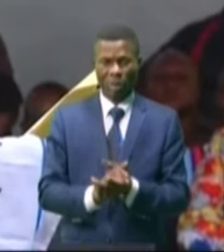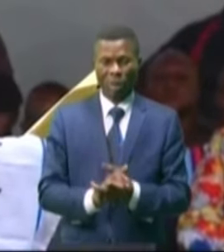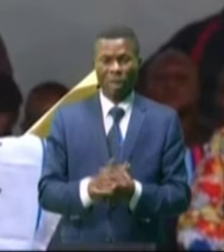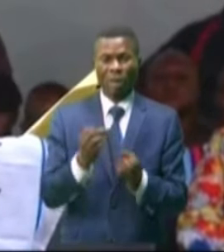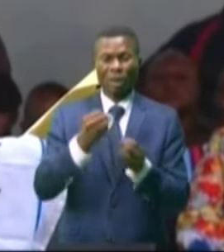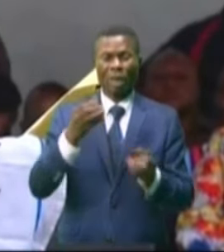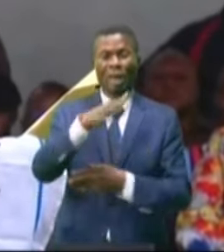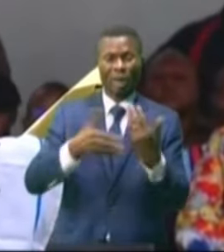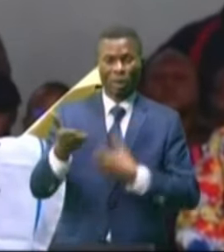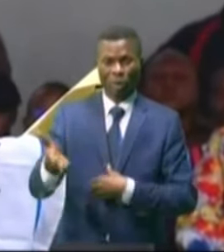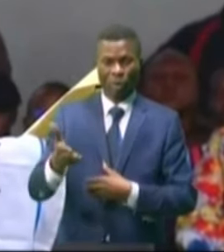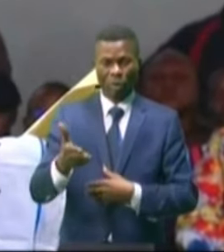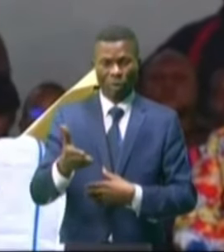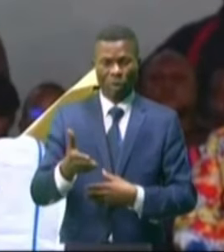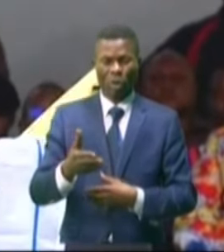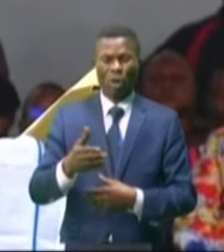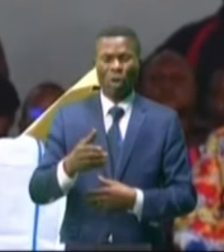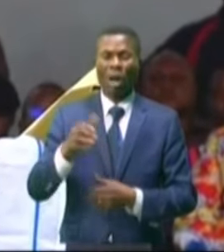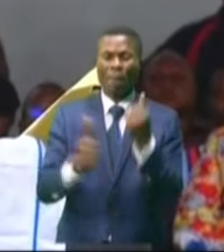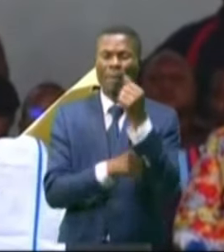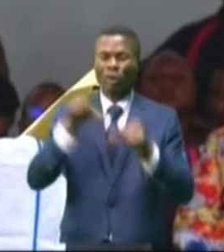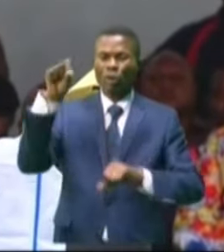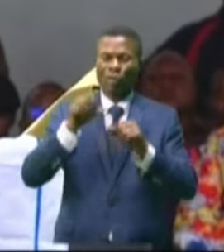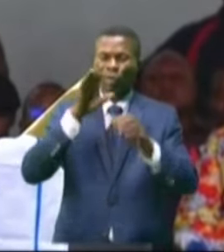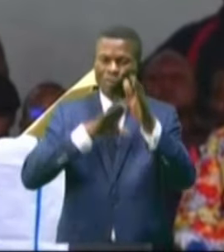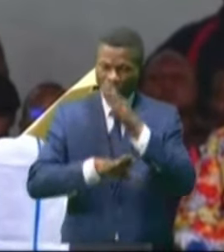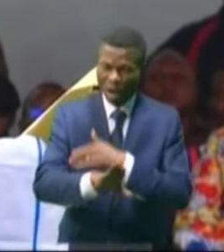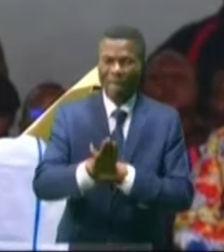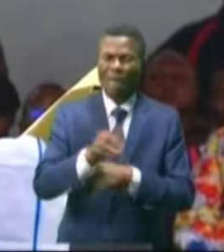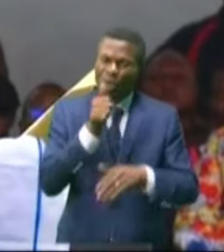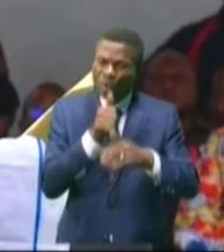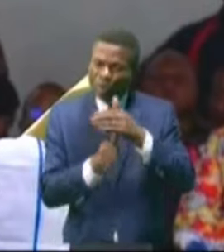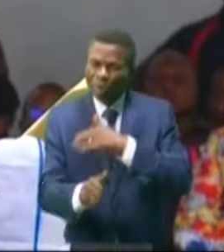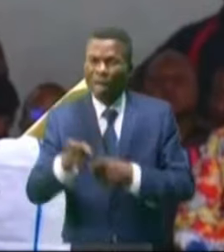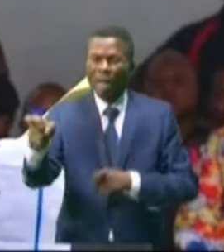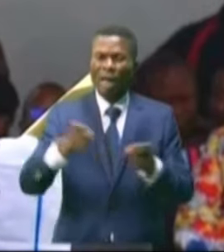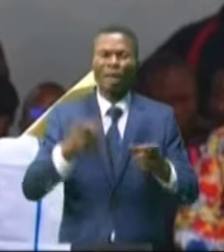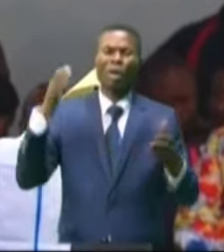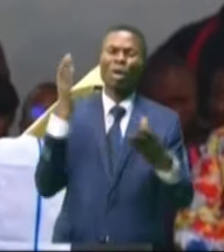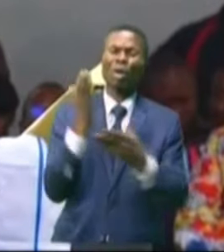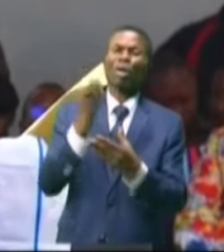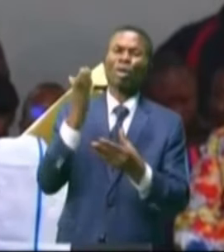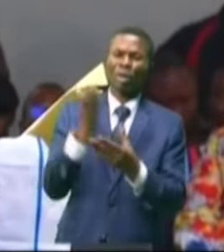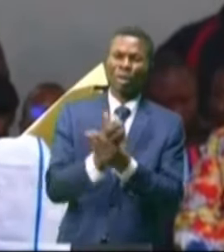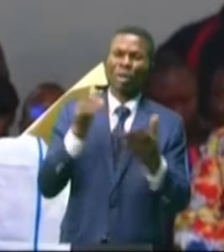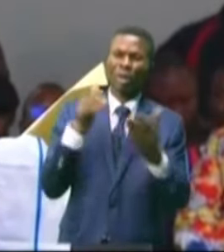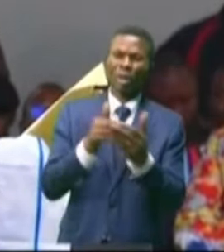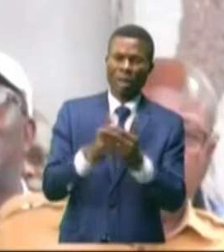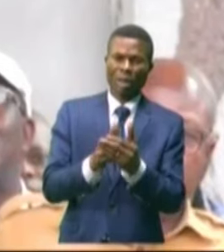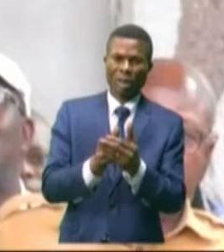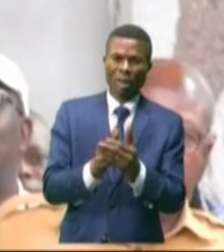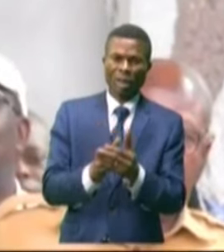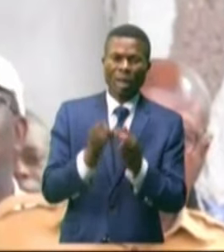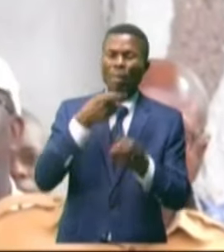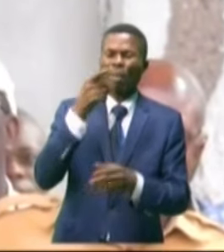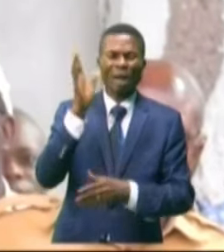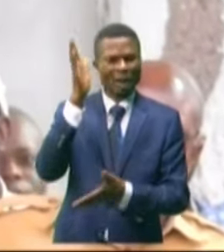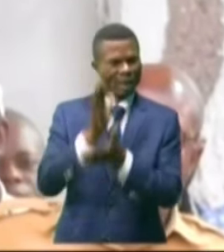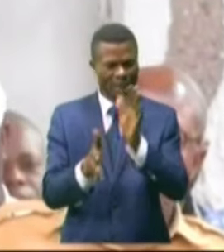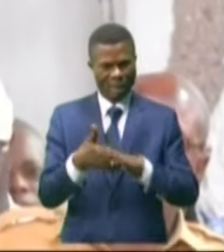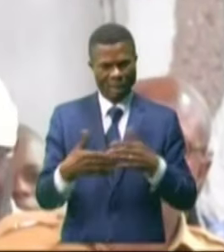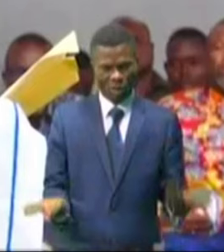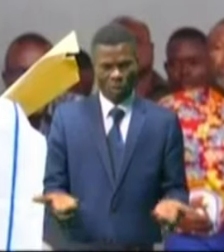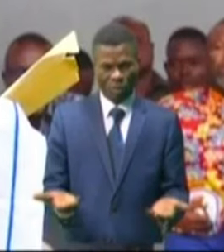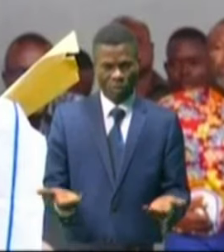désordre, il y aura des infiltrations. Comment expliquer un régime menacé? Personne n'en parle. S'en est suivi